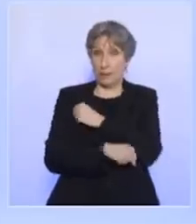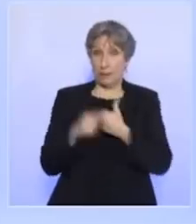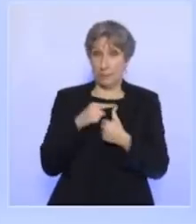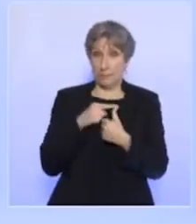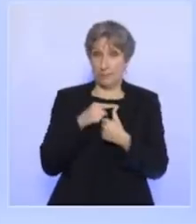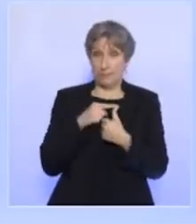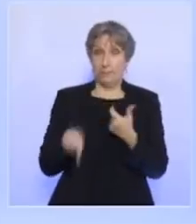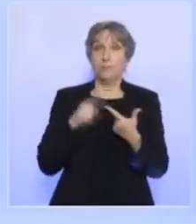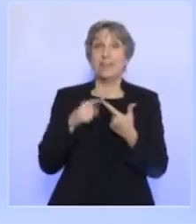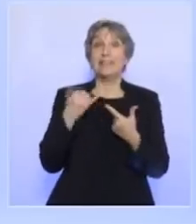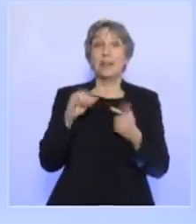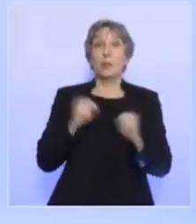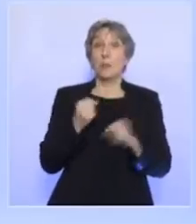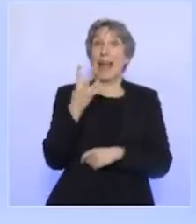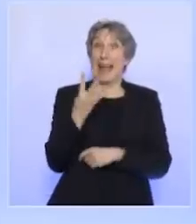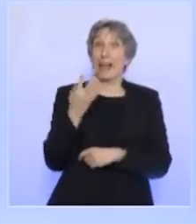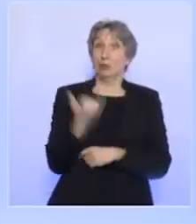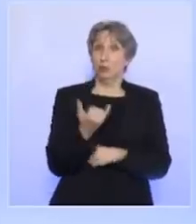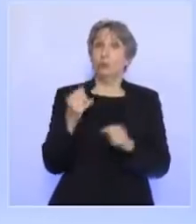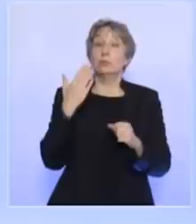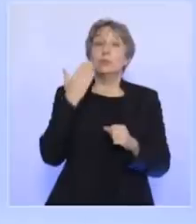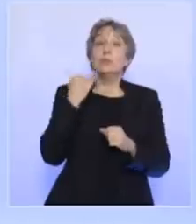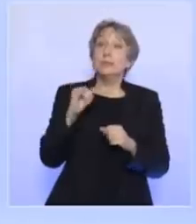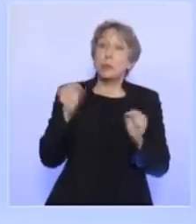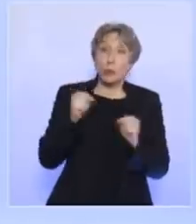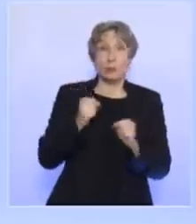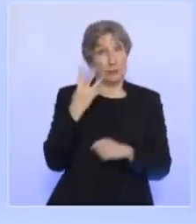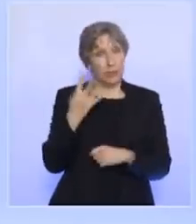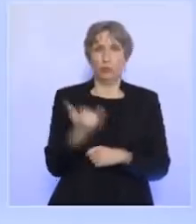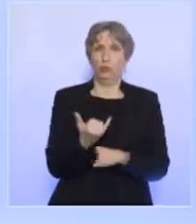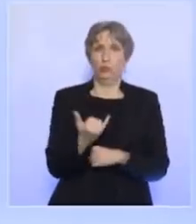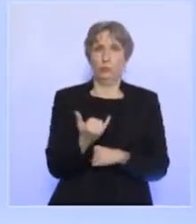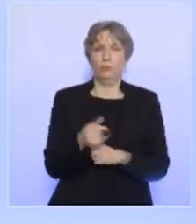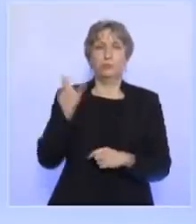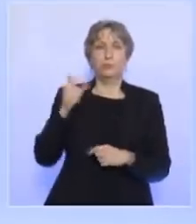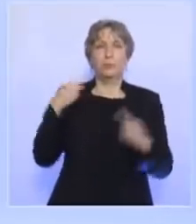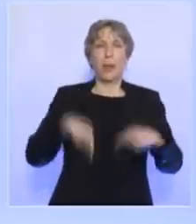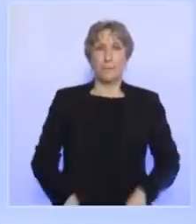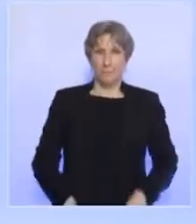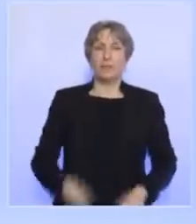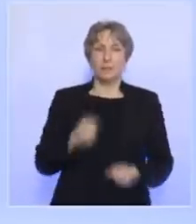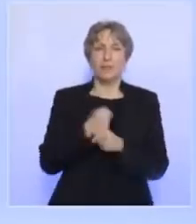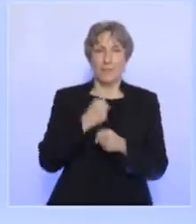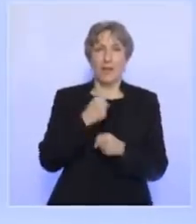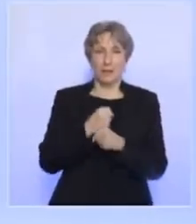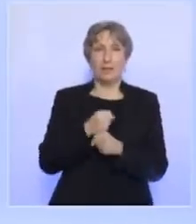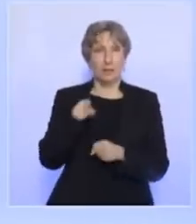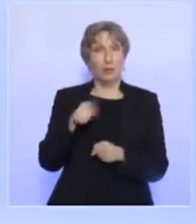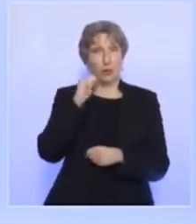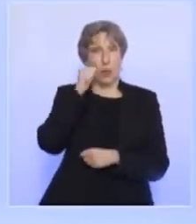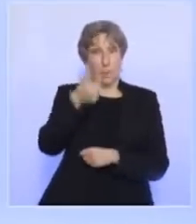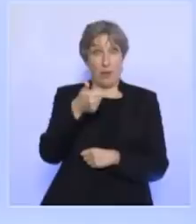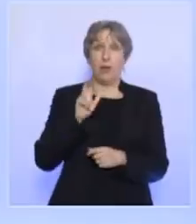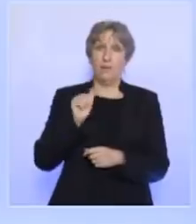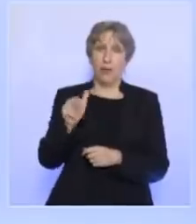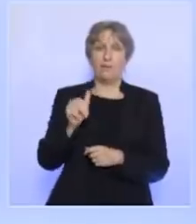si possible, 4 jours quand cela est possible. Elisabeth Borne, la ministre chargée du Travail, mènera demain